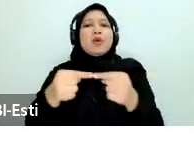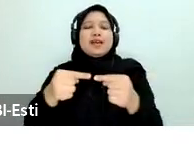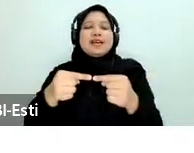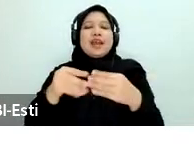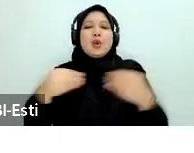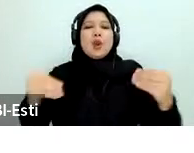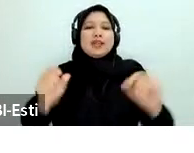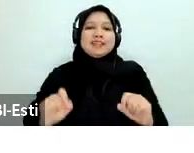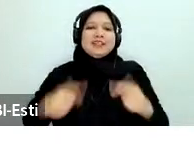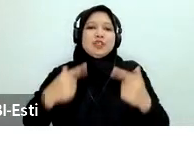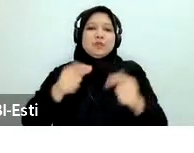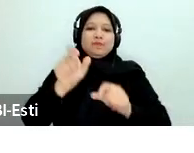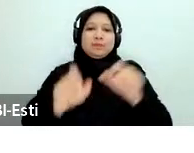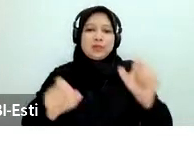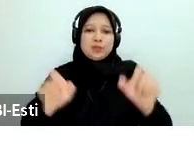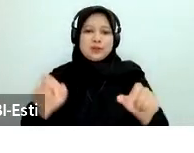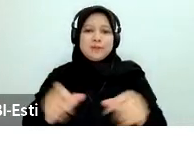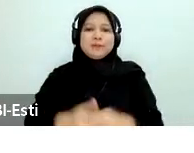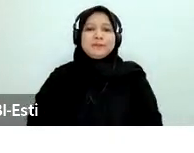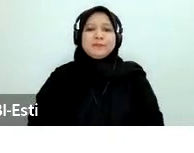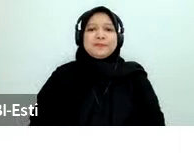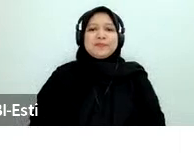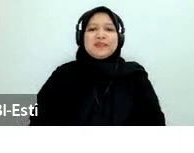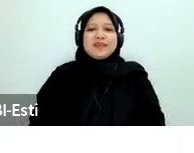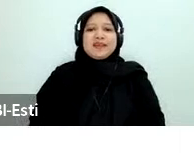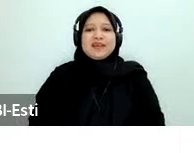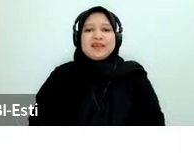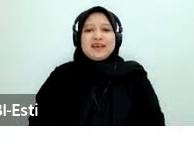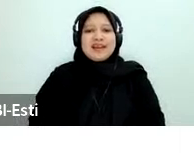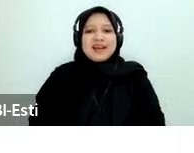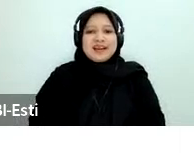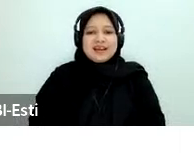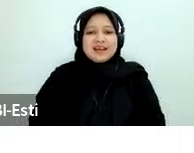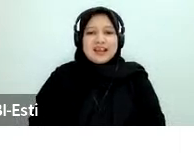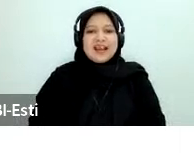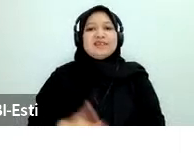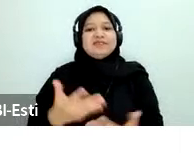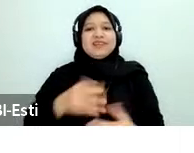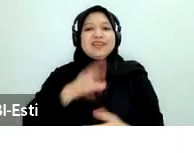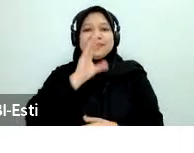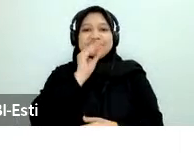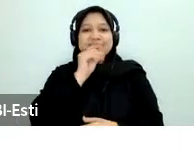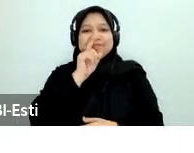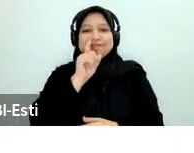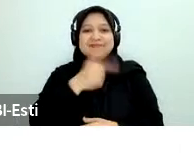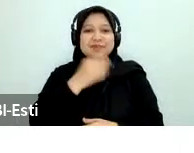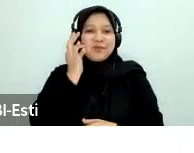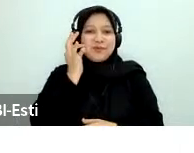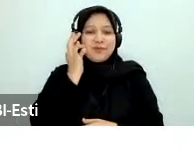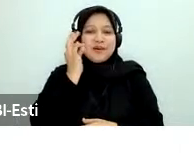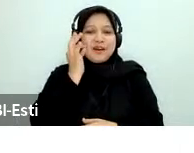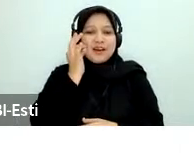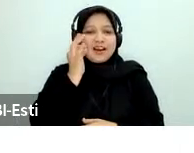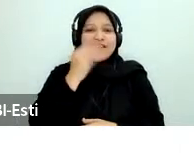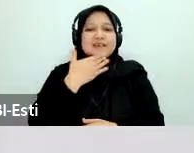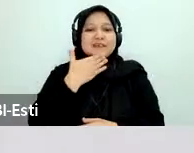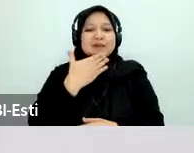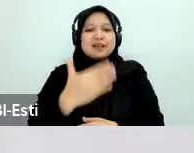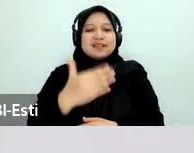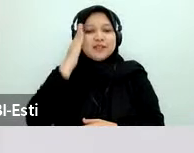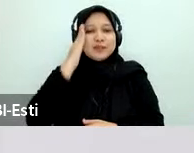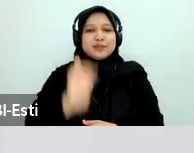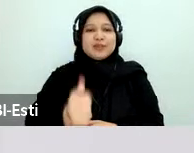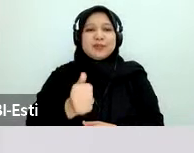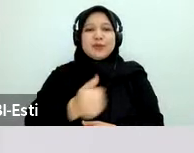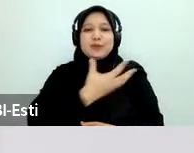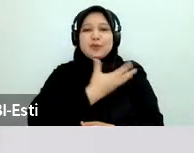bicarain ternyata tetap lebih cepat ya dibanding yang diharapkan bangga Ma terima kasih assalamualaikum warahmatullahi wabarakatuh